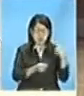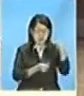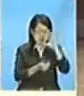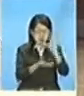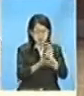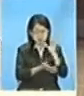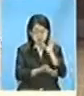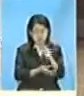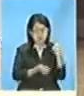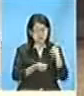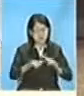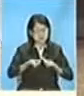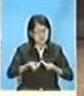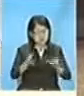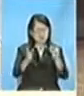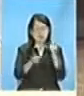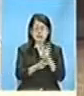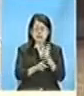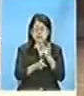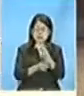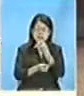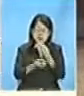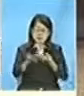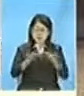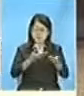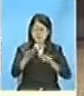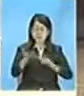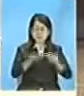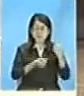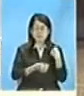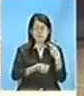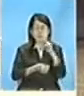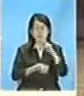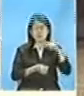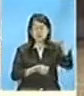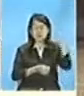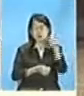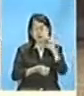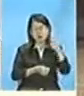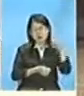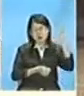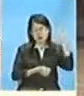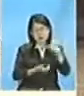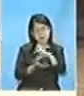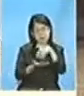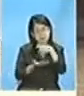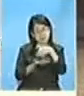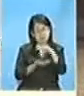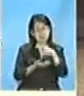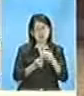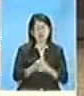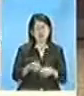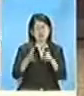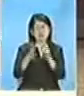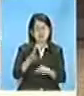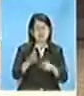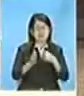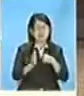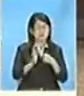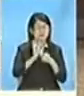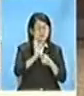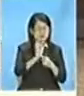าเมื่อเร็วๆนี้มีโอกาสแลกเปลี่ยนรับฟังความคิดเห็นจากรุ่นพี่อดีตสว.ประการสุดท้ายดิฉันขอเสนอว่